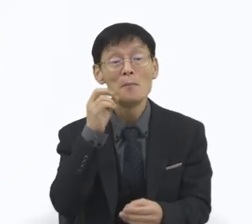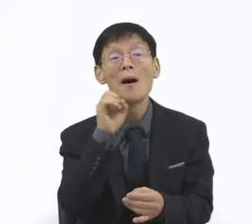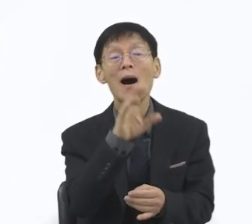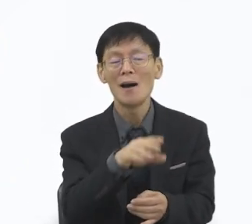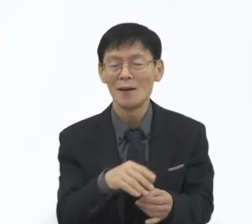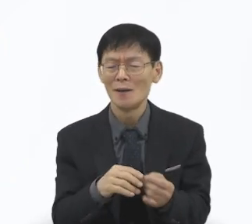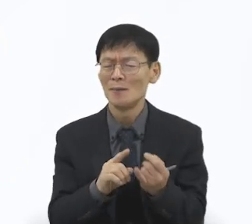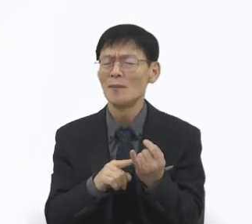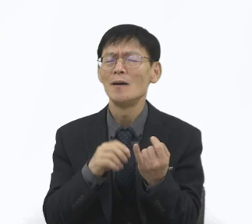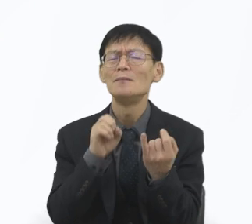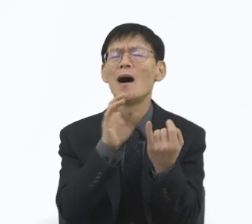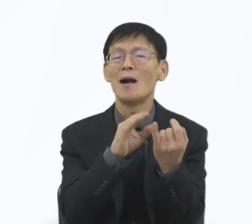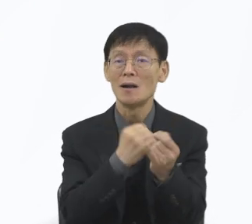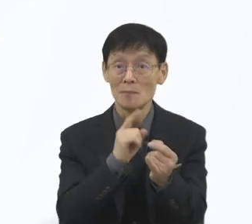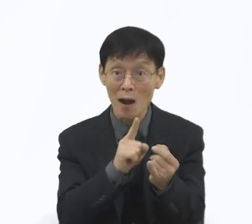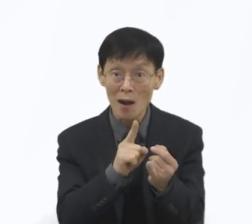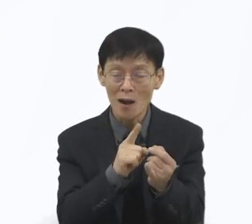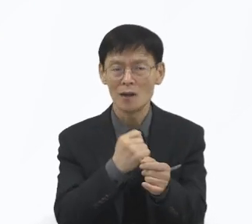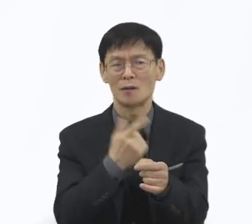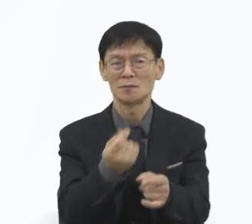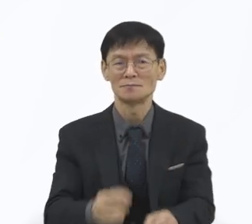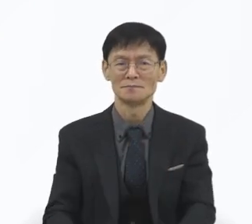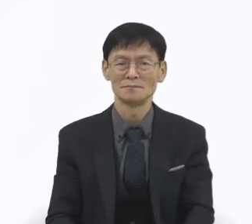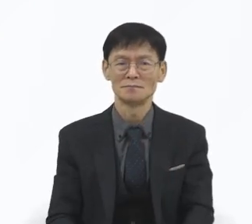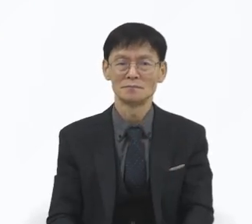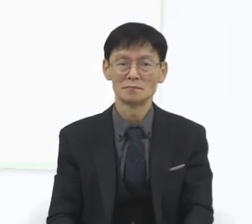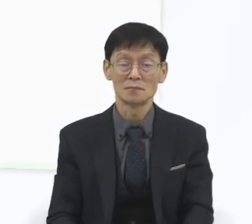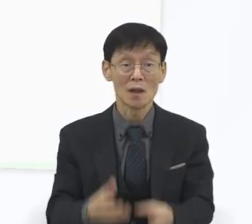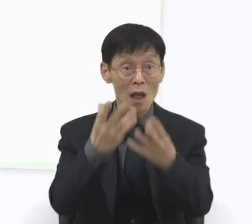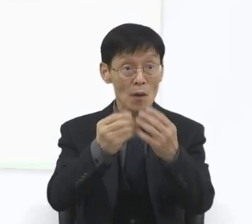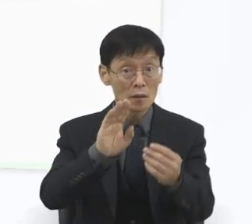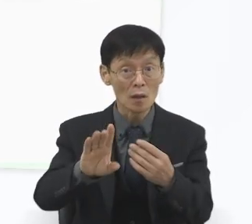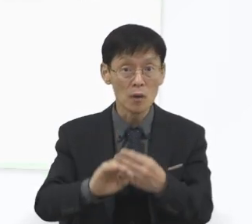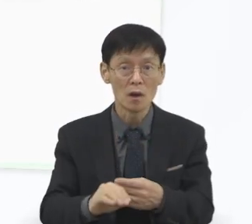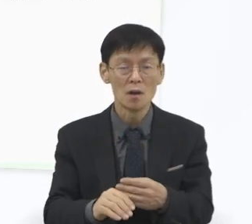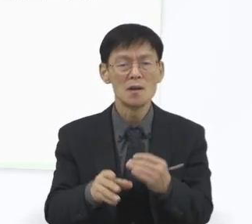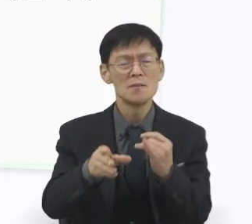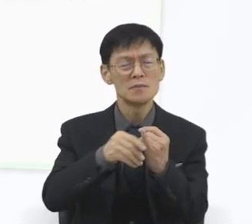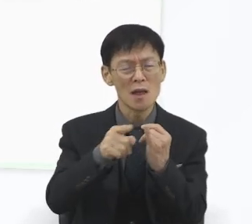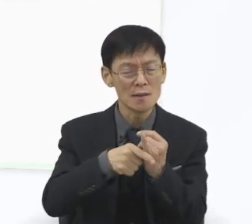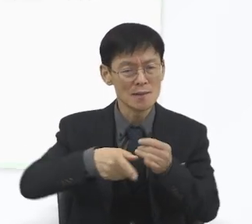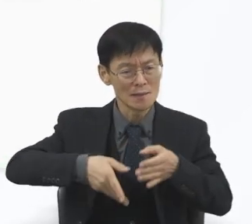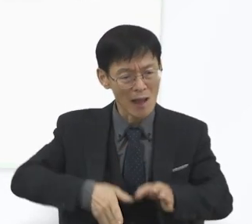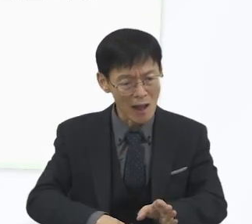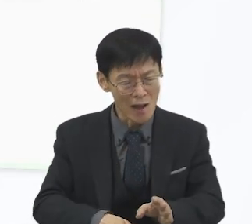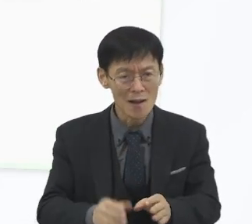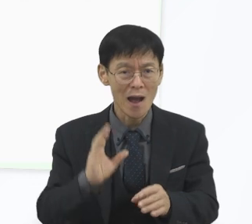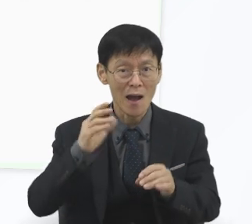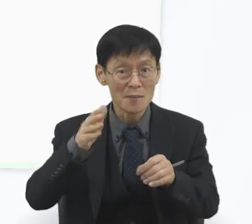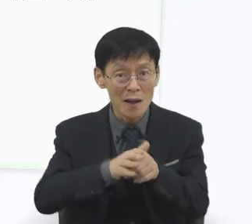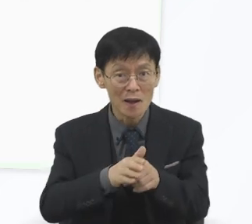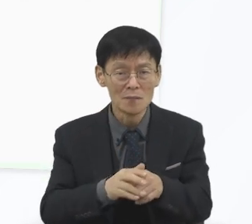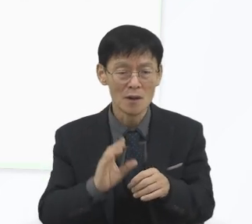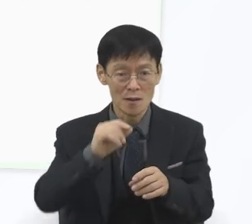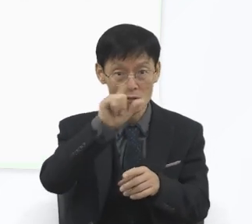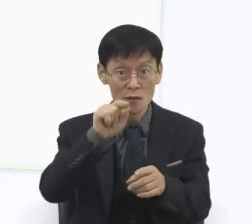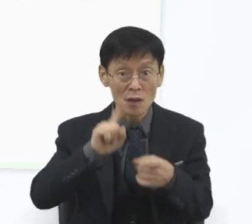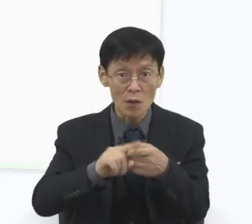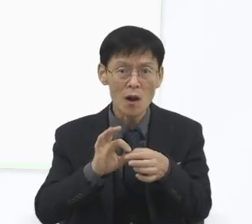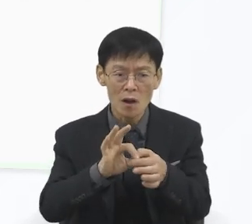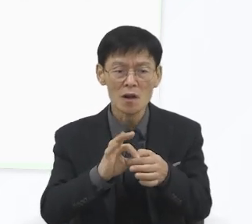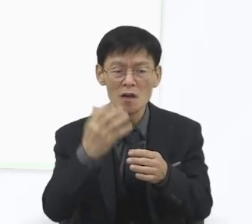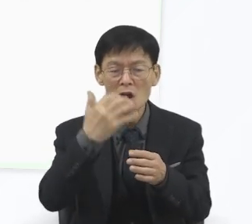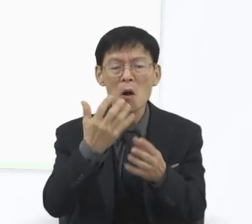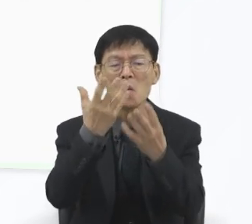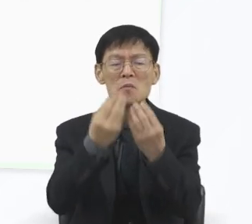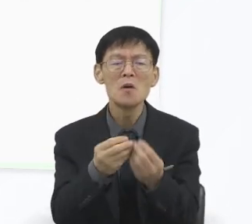농담이나 상스러운 이야기를 하는 행위를 말을 합니다. 이외에도 임신, 출산, 피임, 생리 현상과